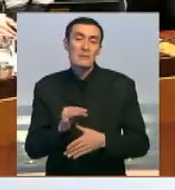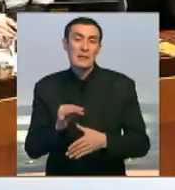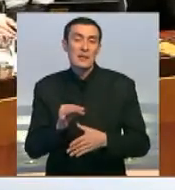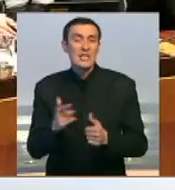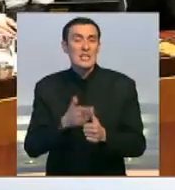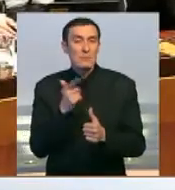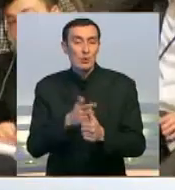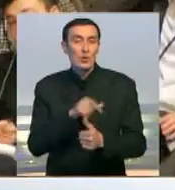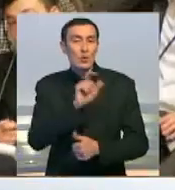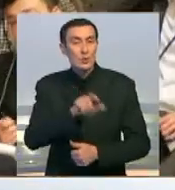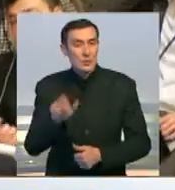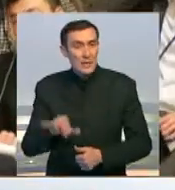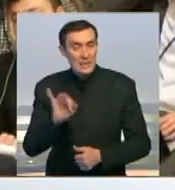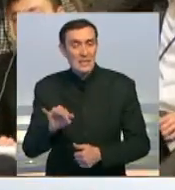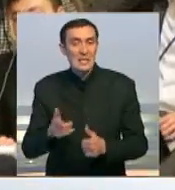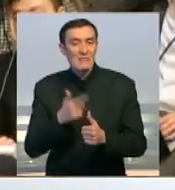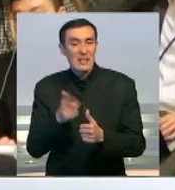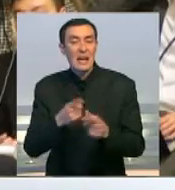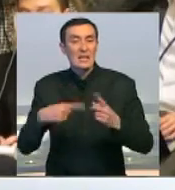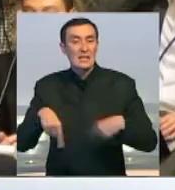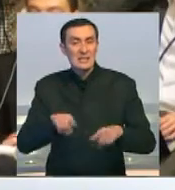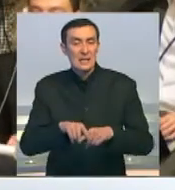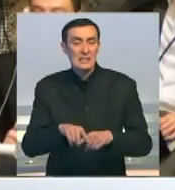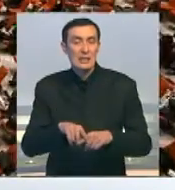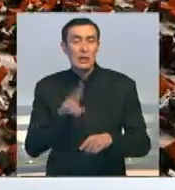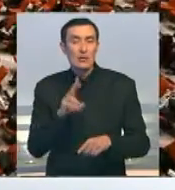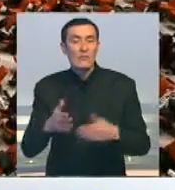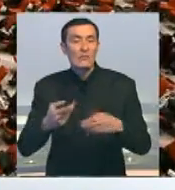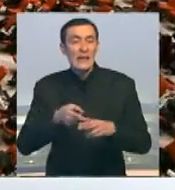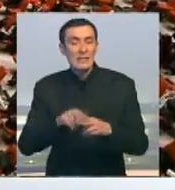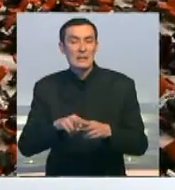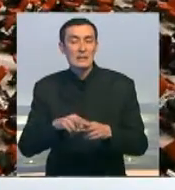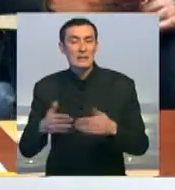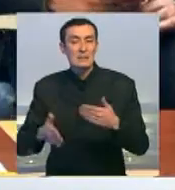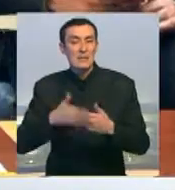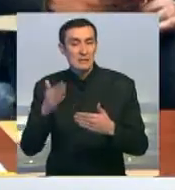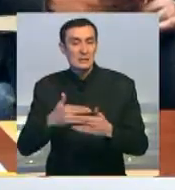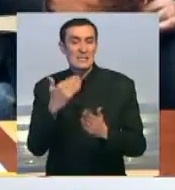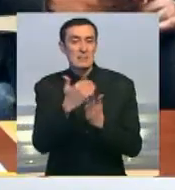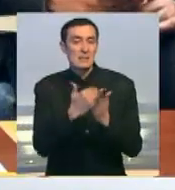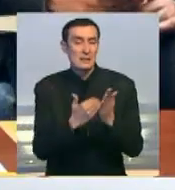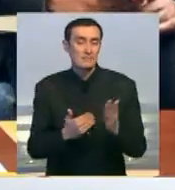имен физических лиц и названия организации в санкционный список.